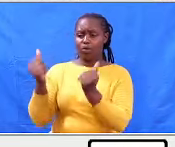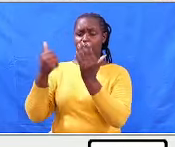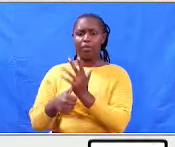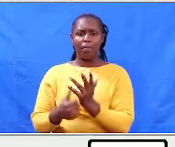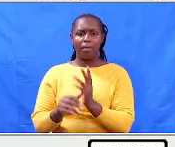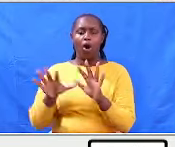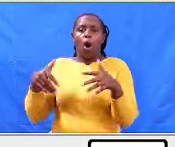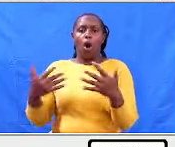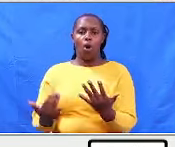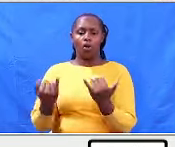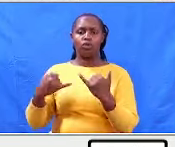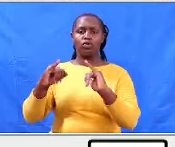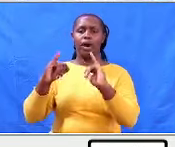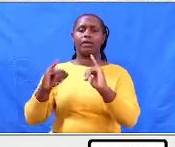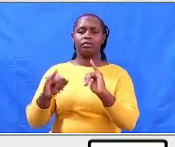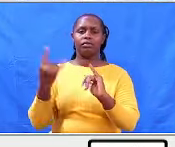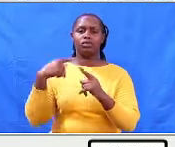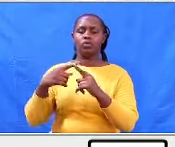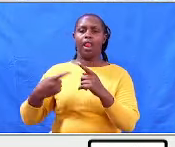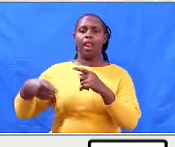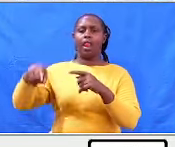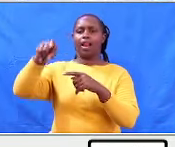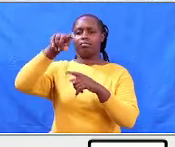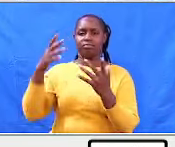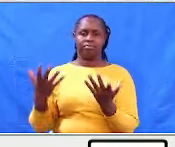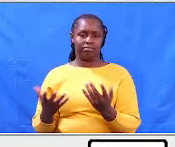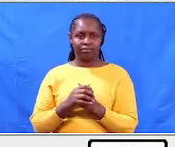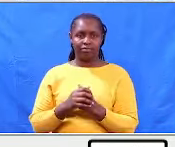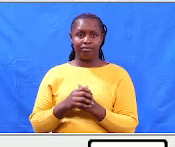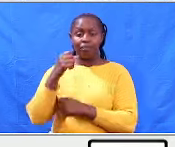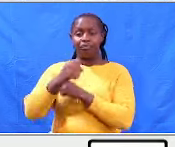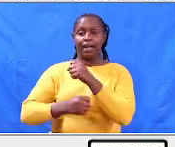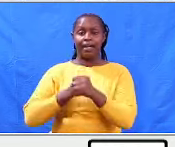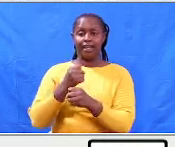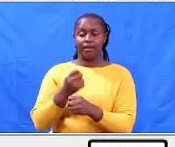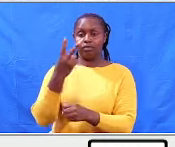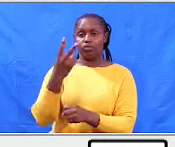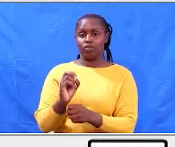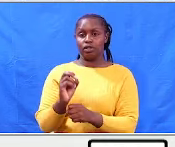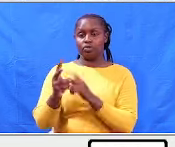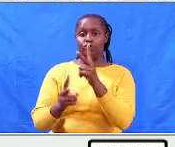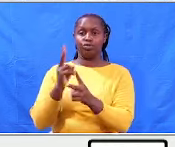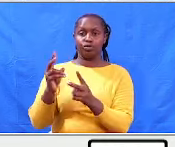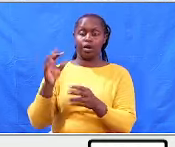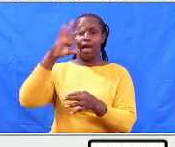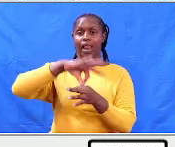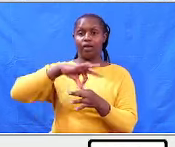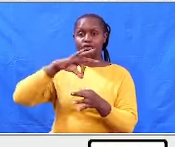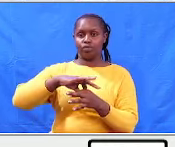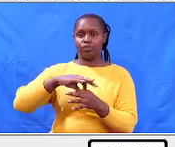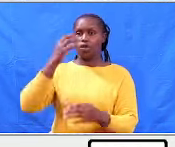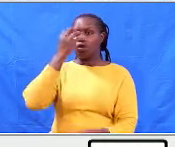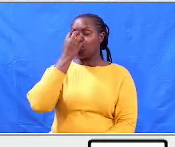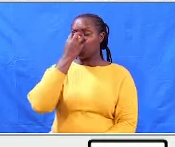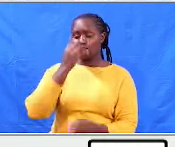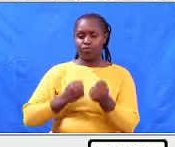or are you trying to play to the gallery? Katika uchaguzi wa mwaka 2022, Rais William Ruto aliungwa mkono